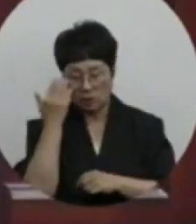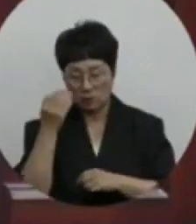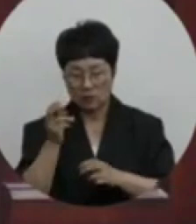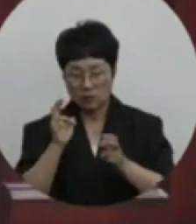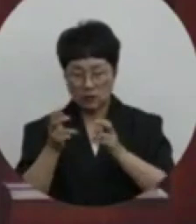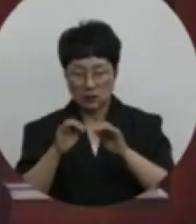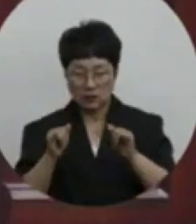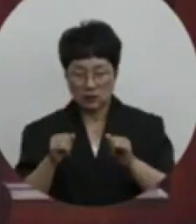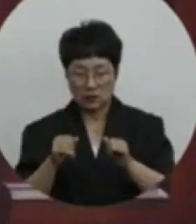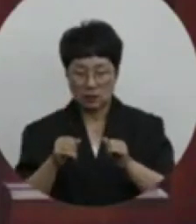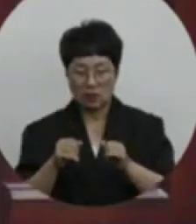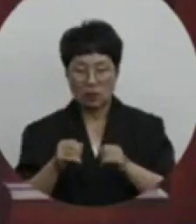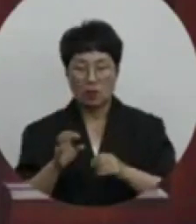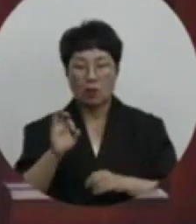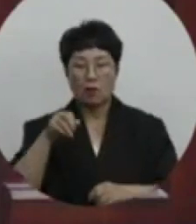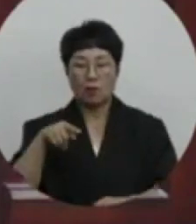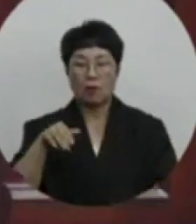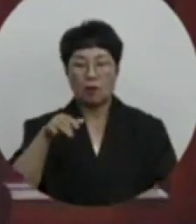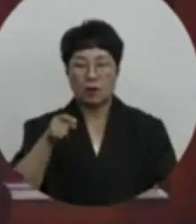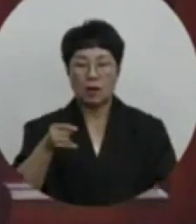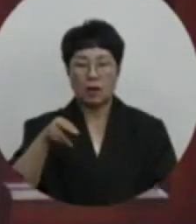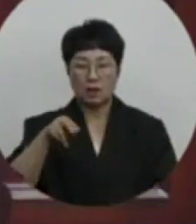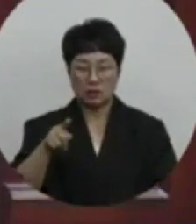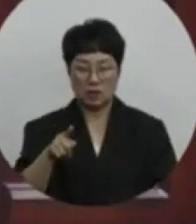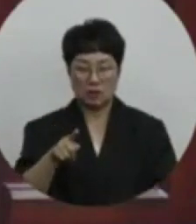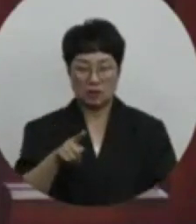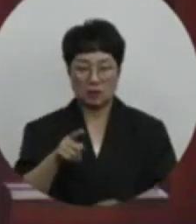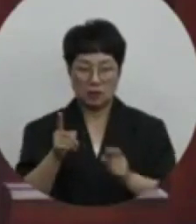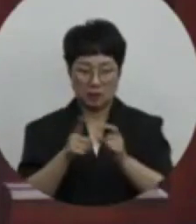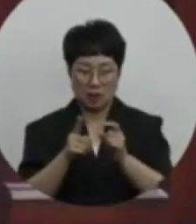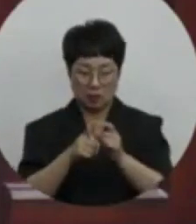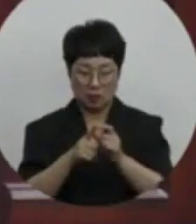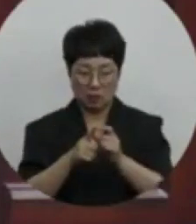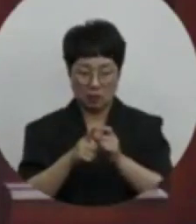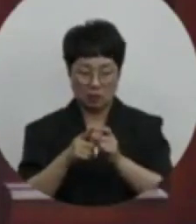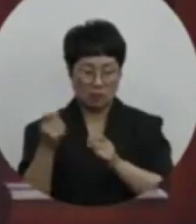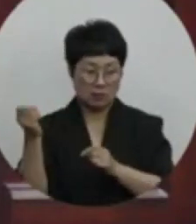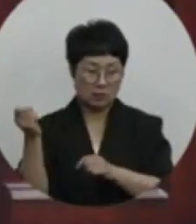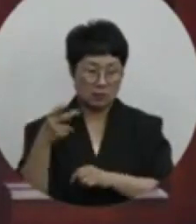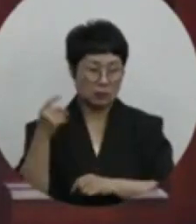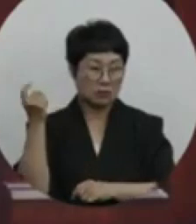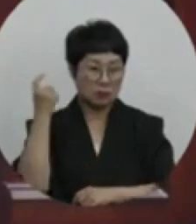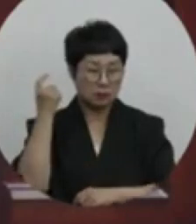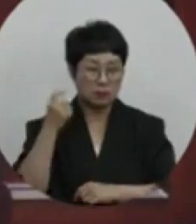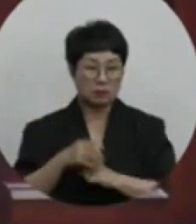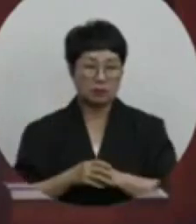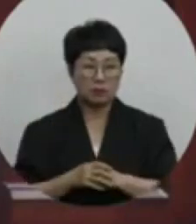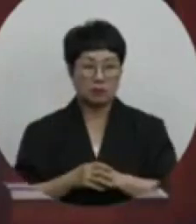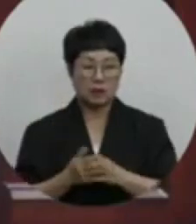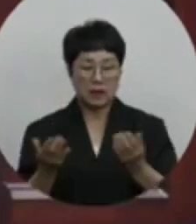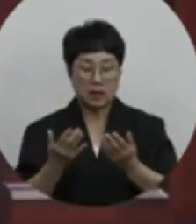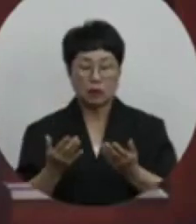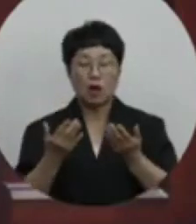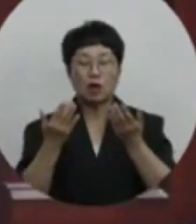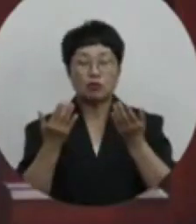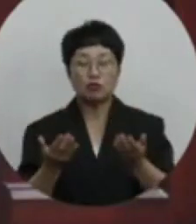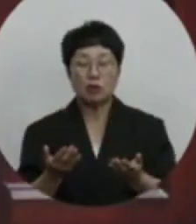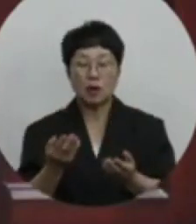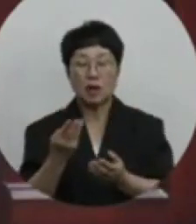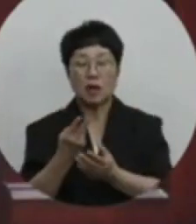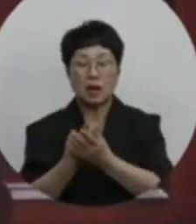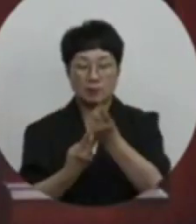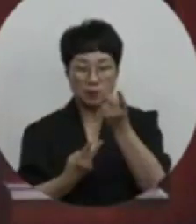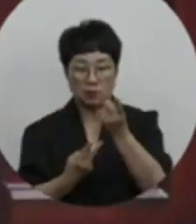사이에서 워케이션이라는 용어가 오르내리는 것을 자주 들었습니다. 일과 휴가의